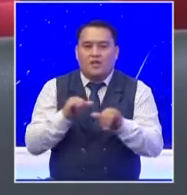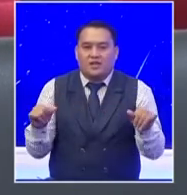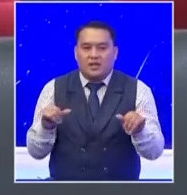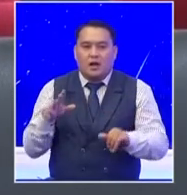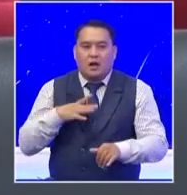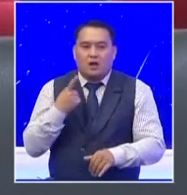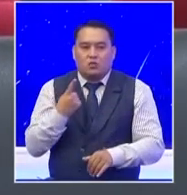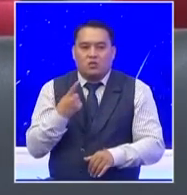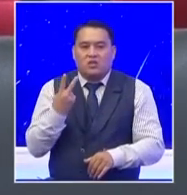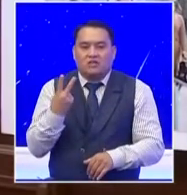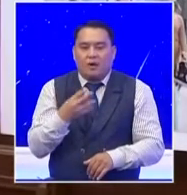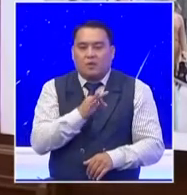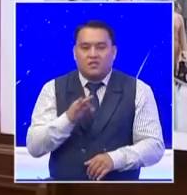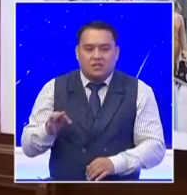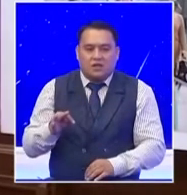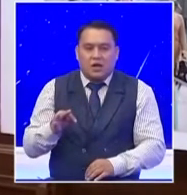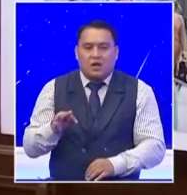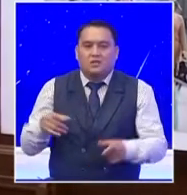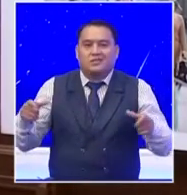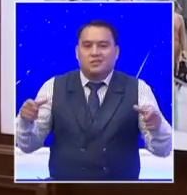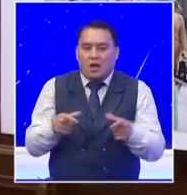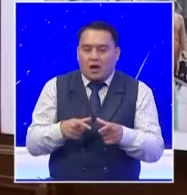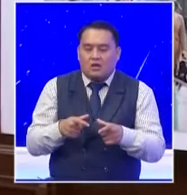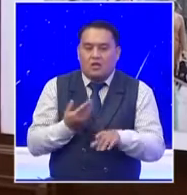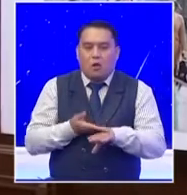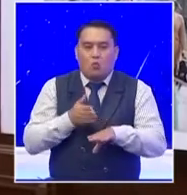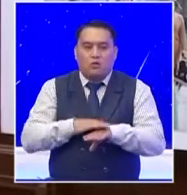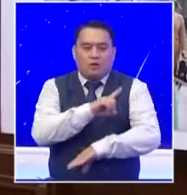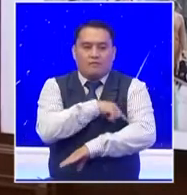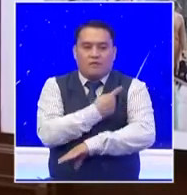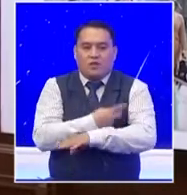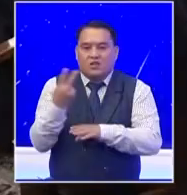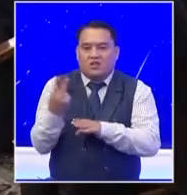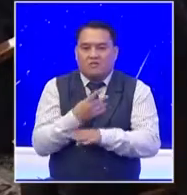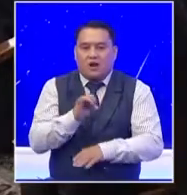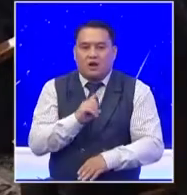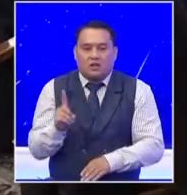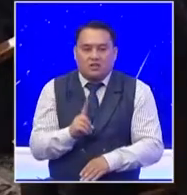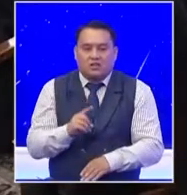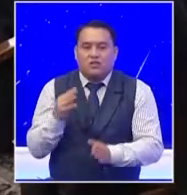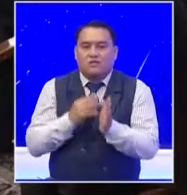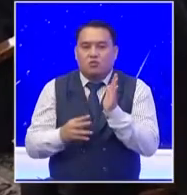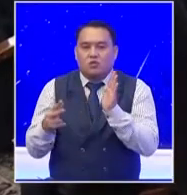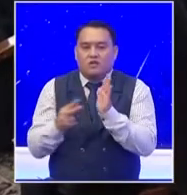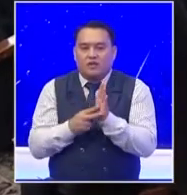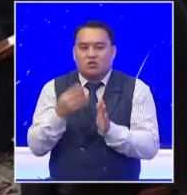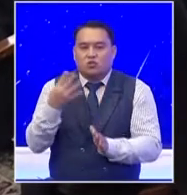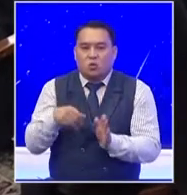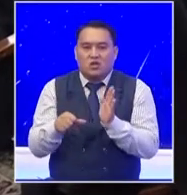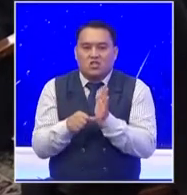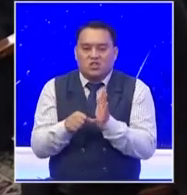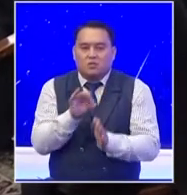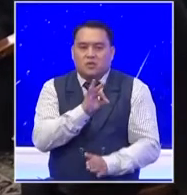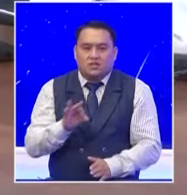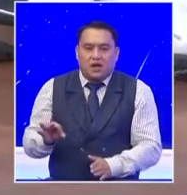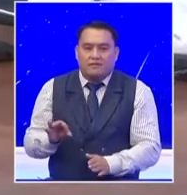составил 1,2%. Сокращена нагрузка на больницы в 2 раза, с 98 до